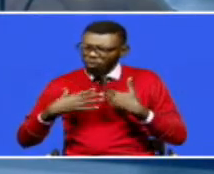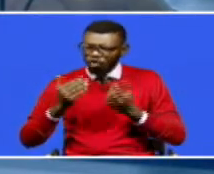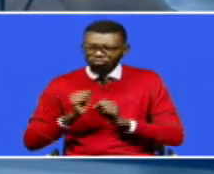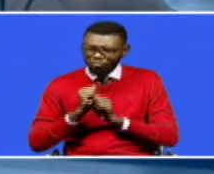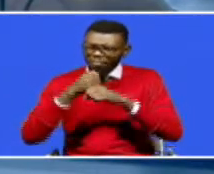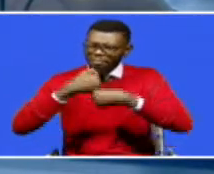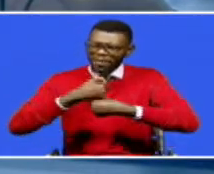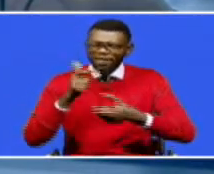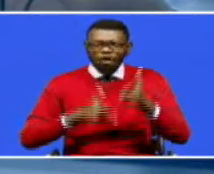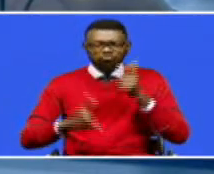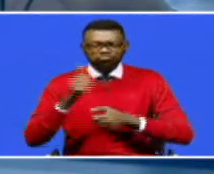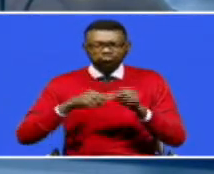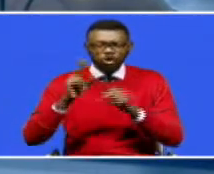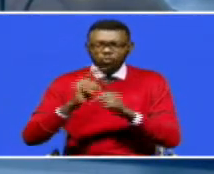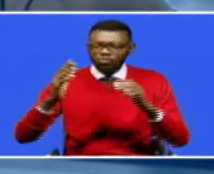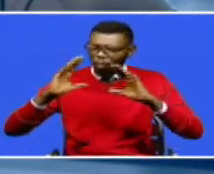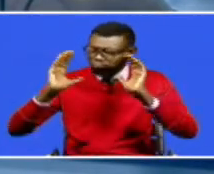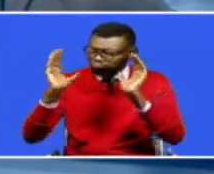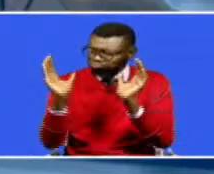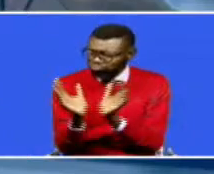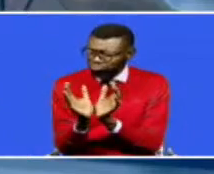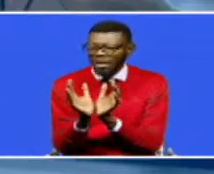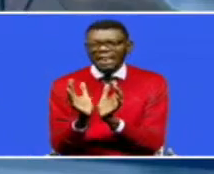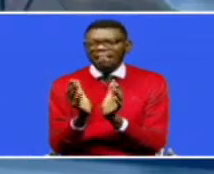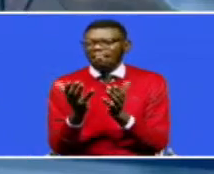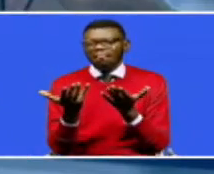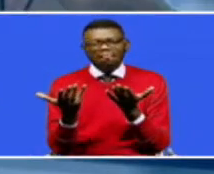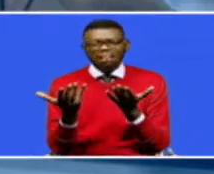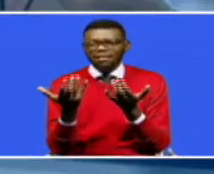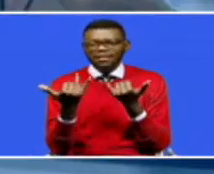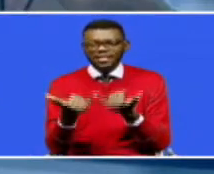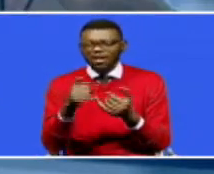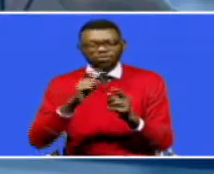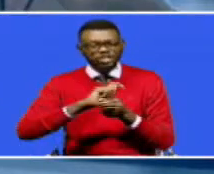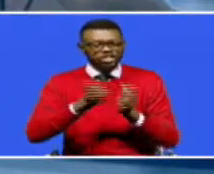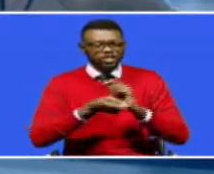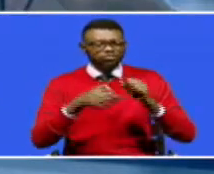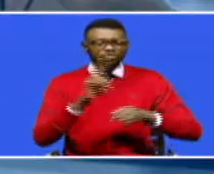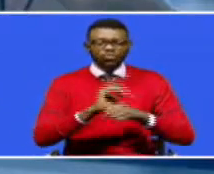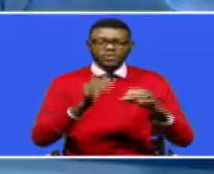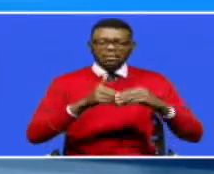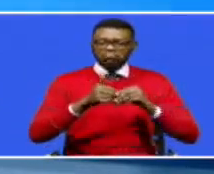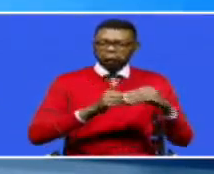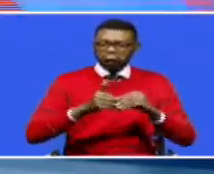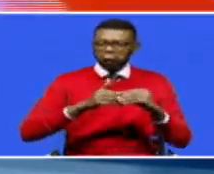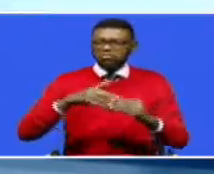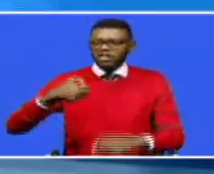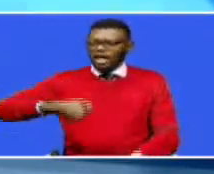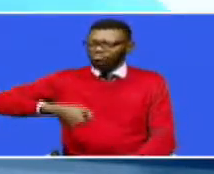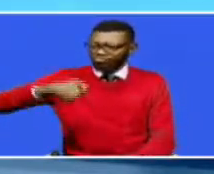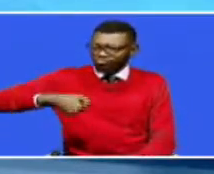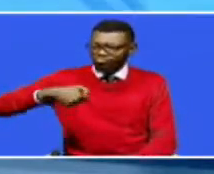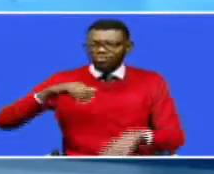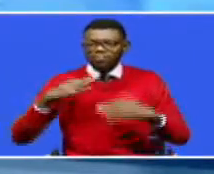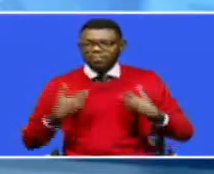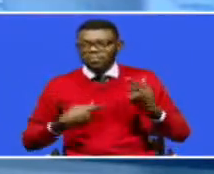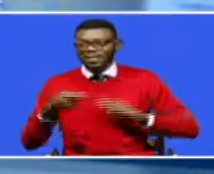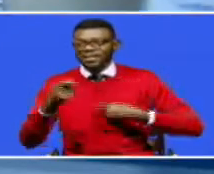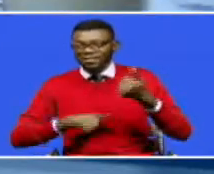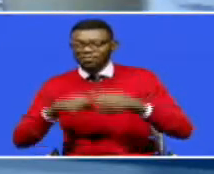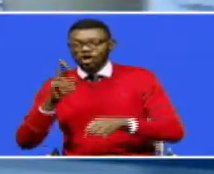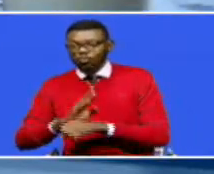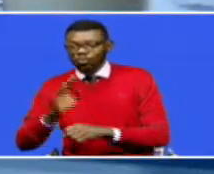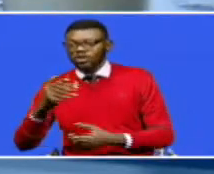kutumia vibuyu hivyo huenda ukaisha baada ya wengi kugeukia mitungi ya plastiki. Wauzaji wa maziwa hayo wanaotumia mitungi ya